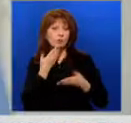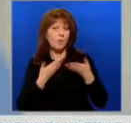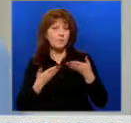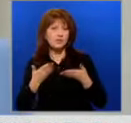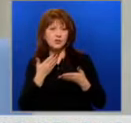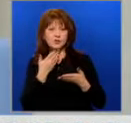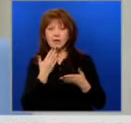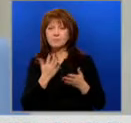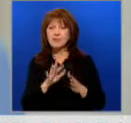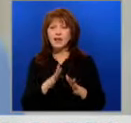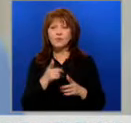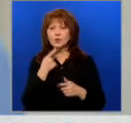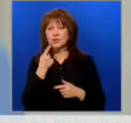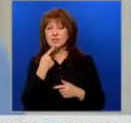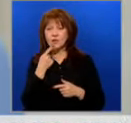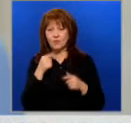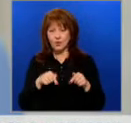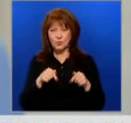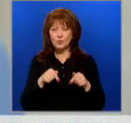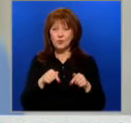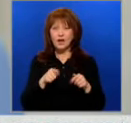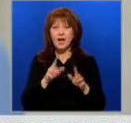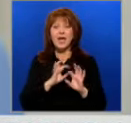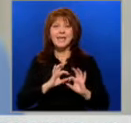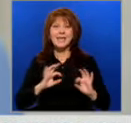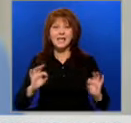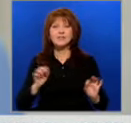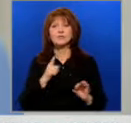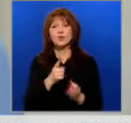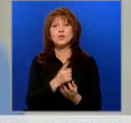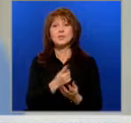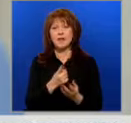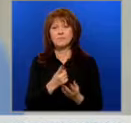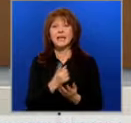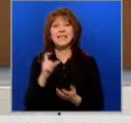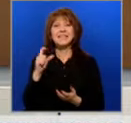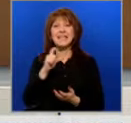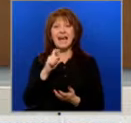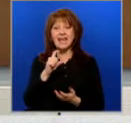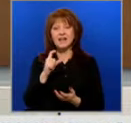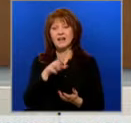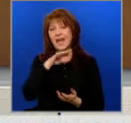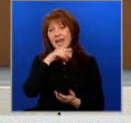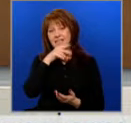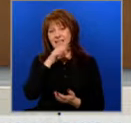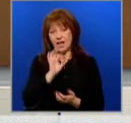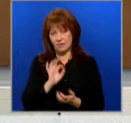момента, каквито и неща се говорят от тая трибуна, е ясно, че този модел Страйкър е стар модел.